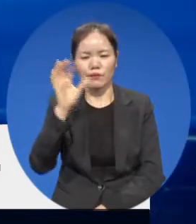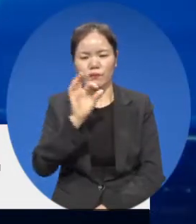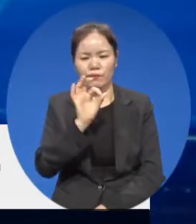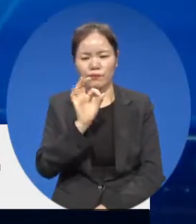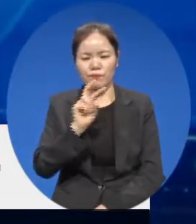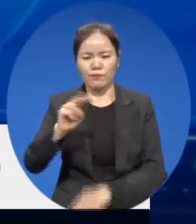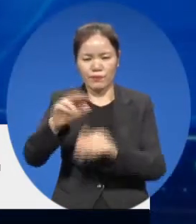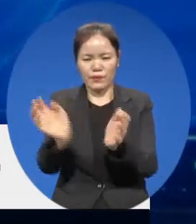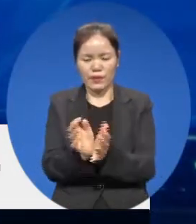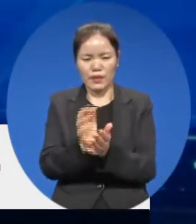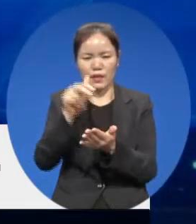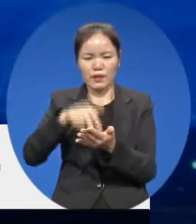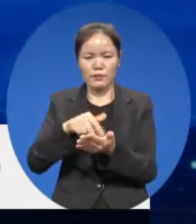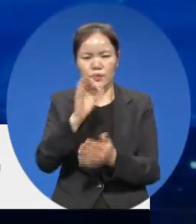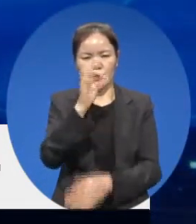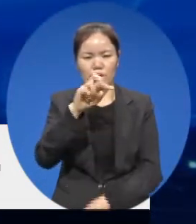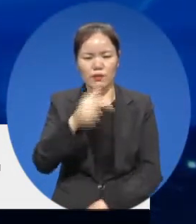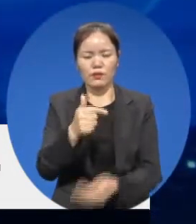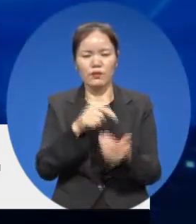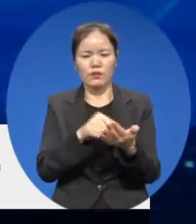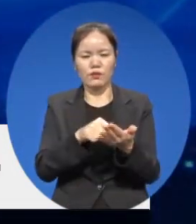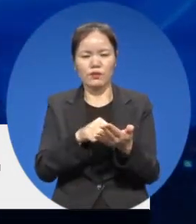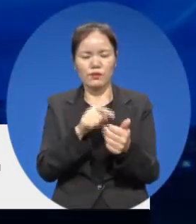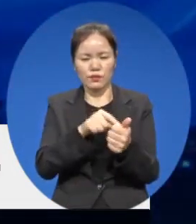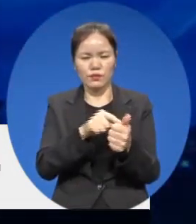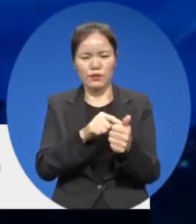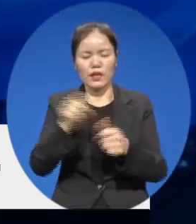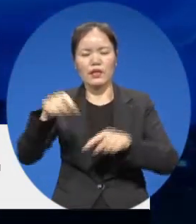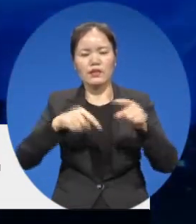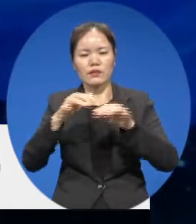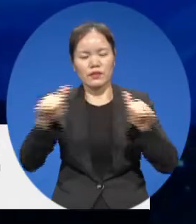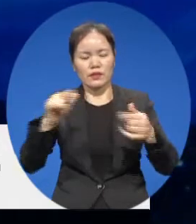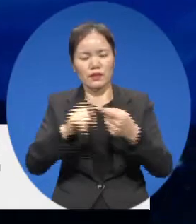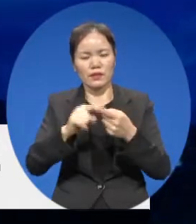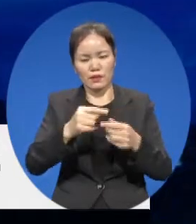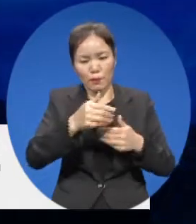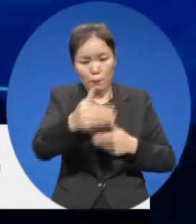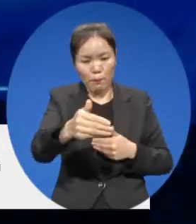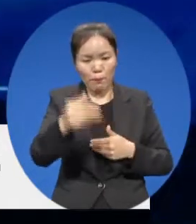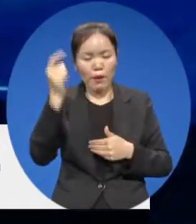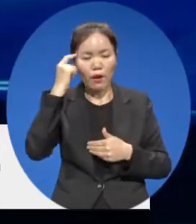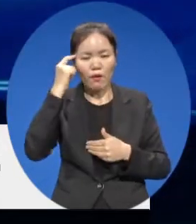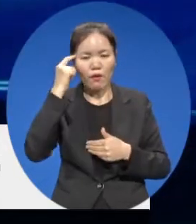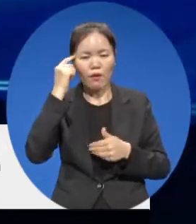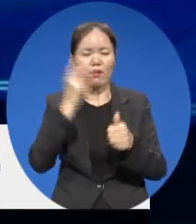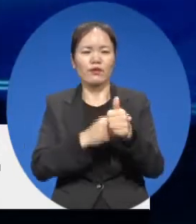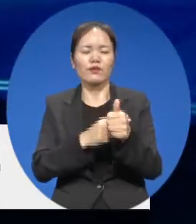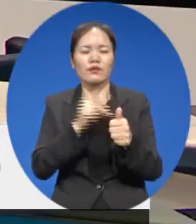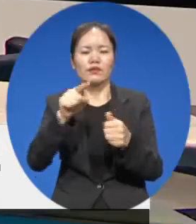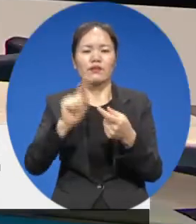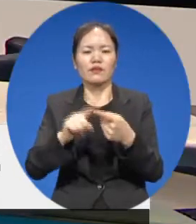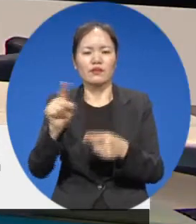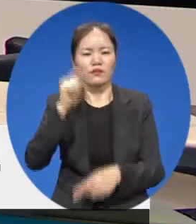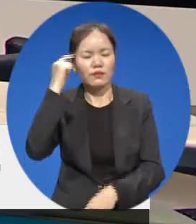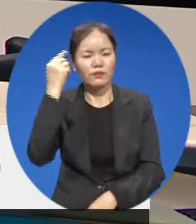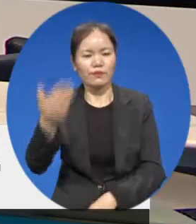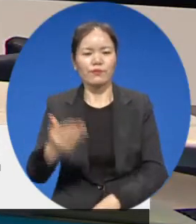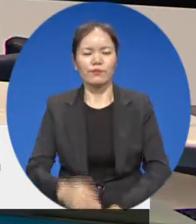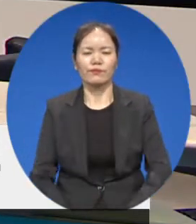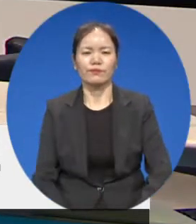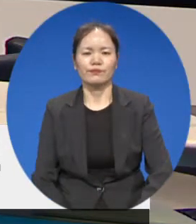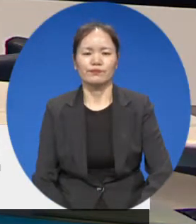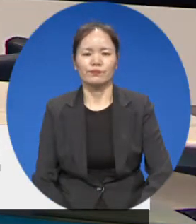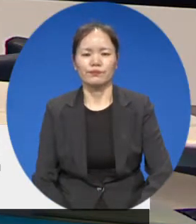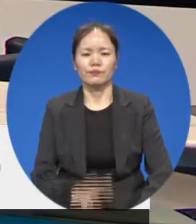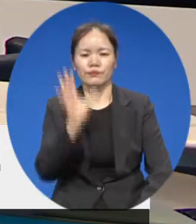측에서는 윤석렬 정치인에 대해서는 계속해서 거리를 두고 있는 걸까요 교수님 이 부분은 어떻게 보십니까 일단